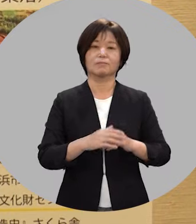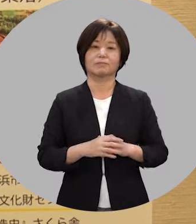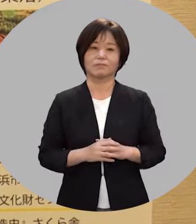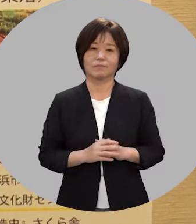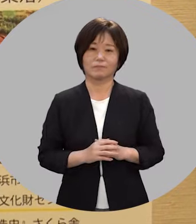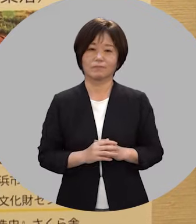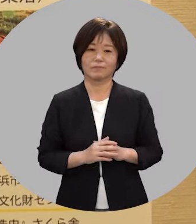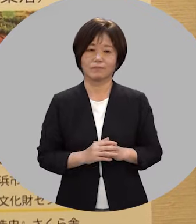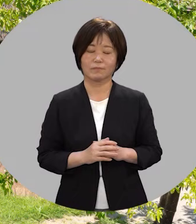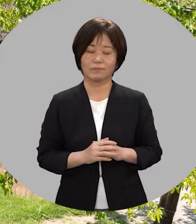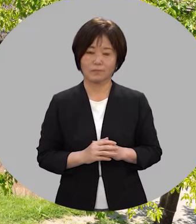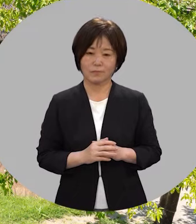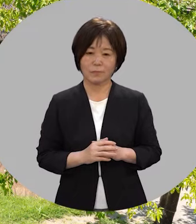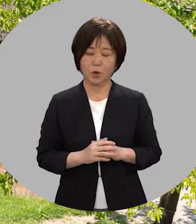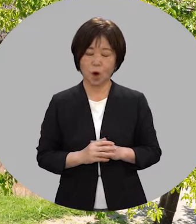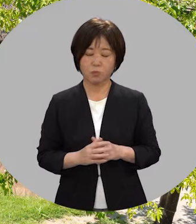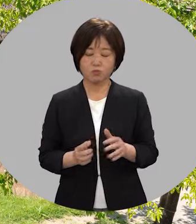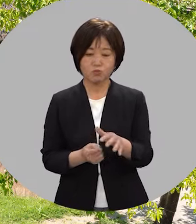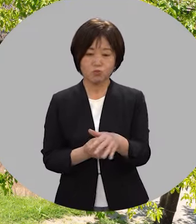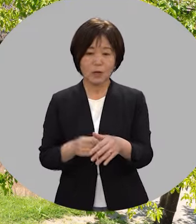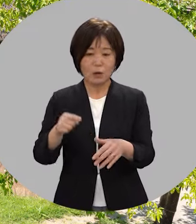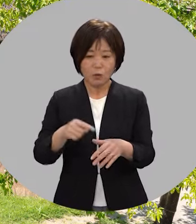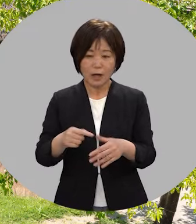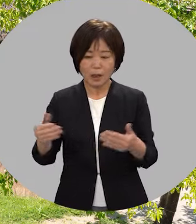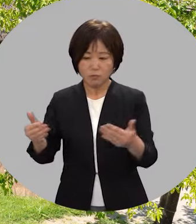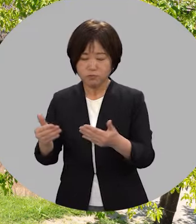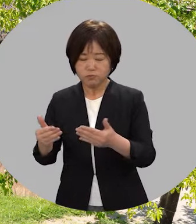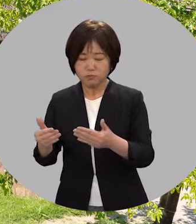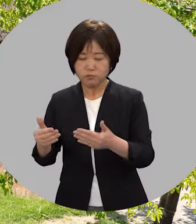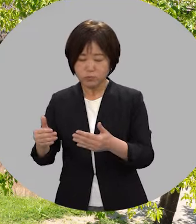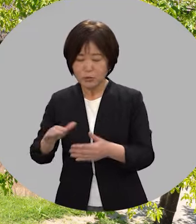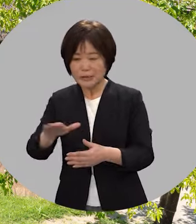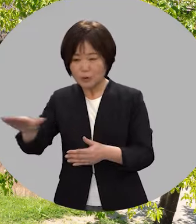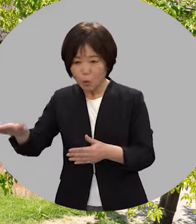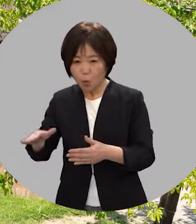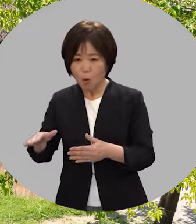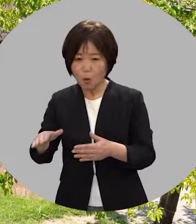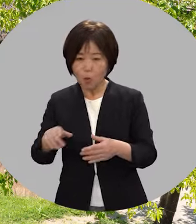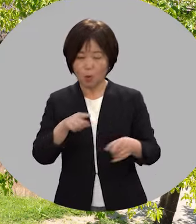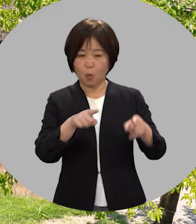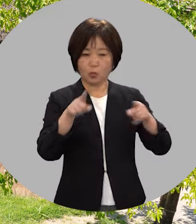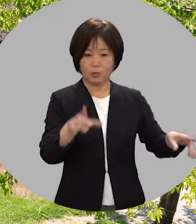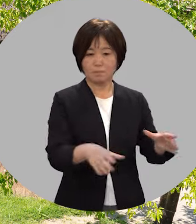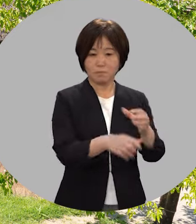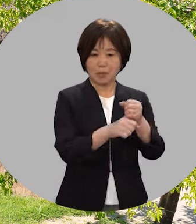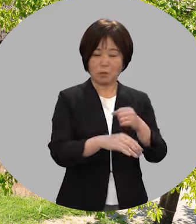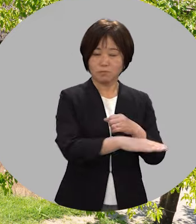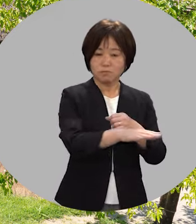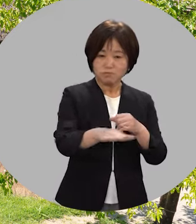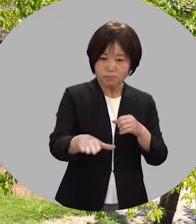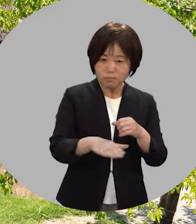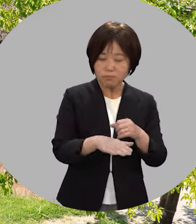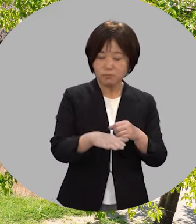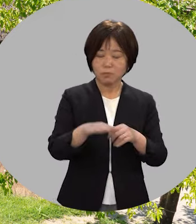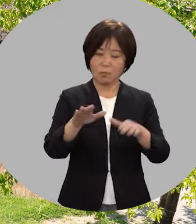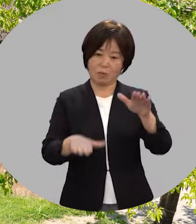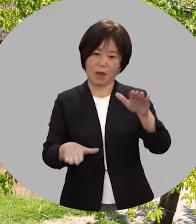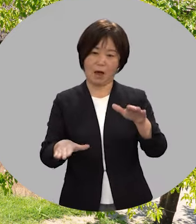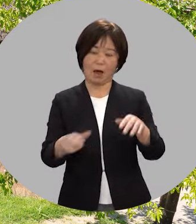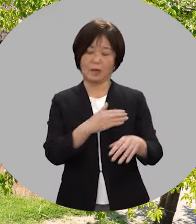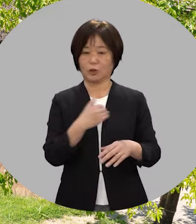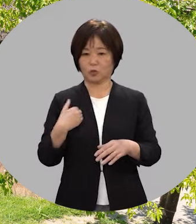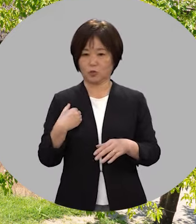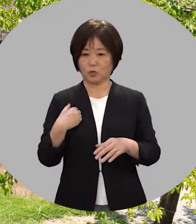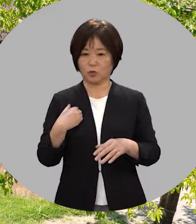作られました。そして村の中で労働者と統率者という身分の違いができ、さらに収